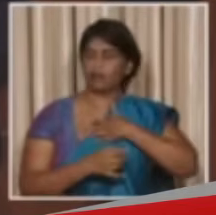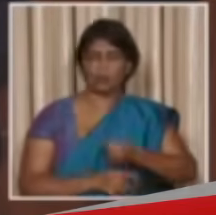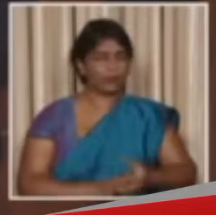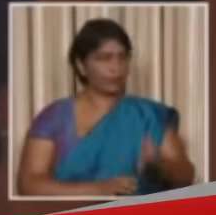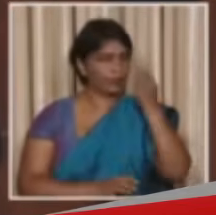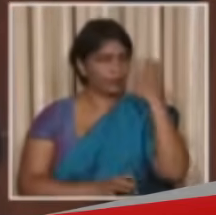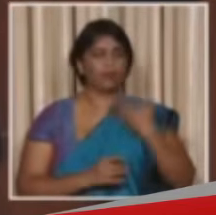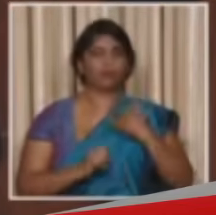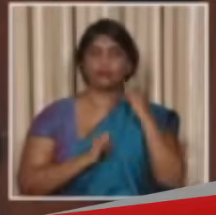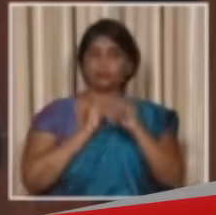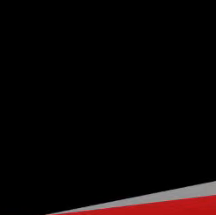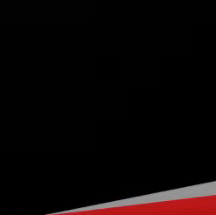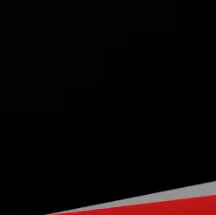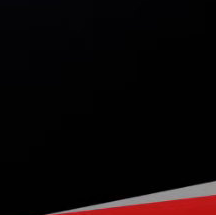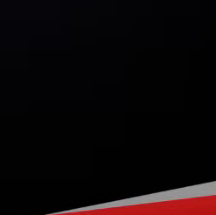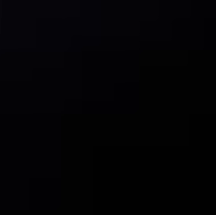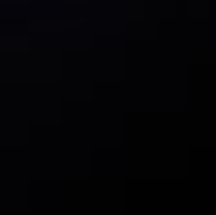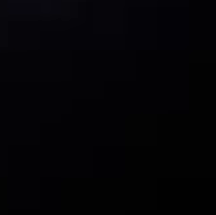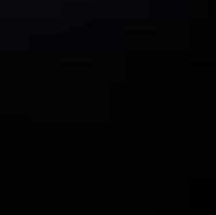මේ අවස්ථාවේ මම විවේචනය කළා මගේ කතාව සම්පූර්ණ